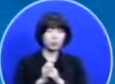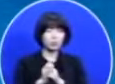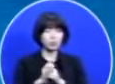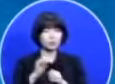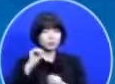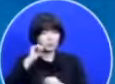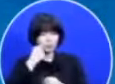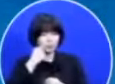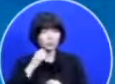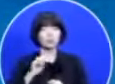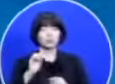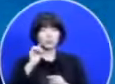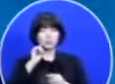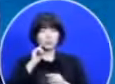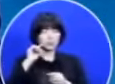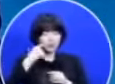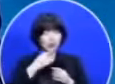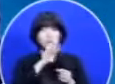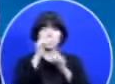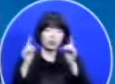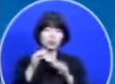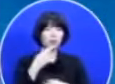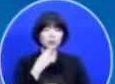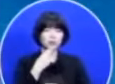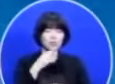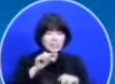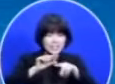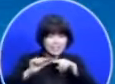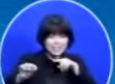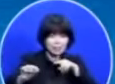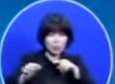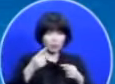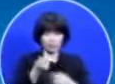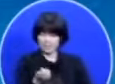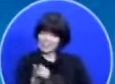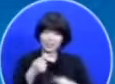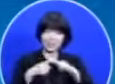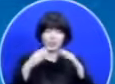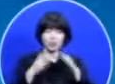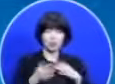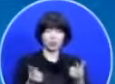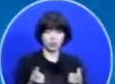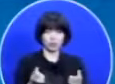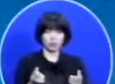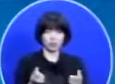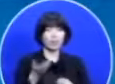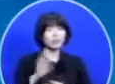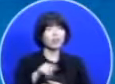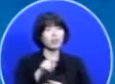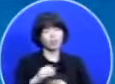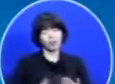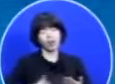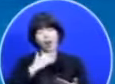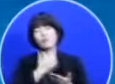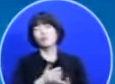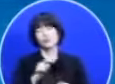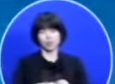우리가 시골에서 흔히 볼 수 있는 그런 조그만 예배당 입니다 그런 예배당 이었어 그런데 그게 그렇게 감동적이었어요